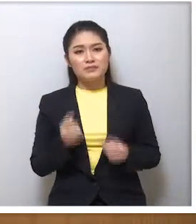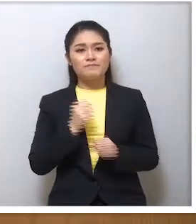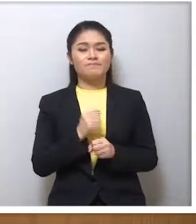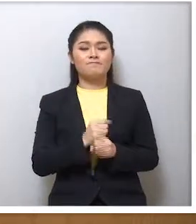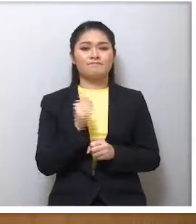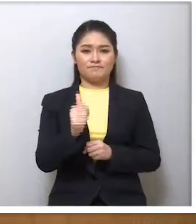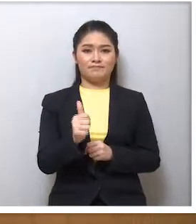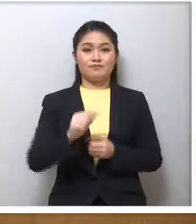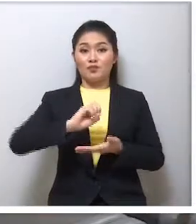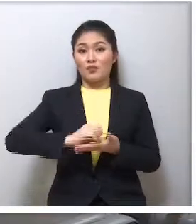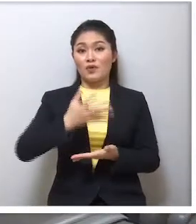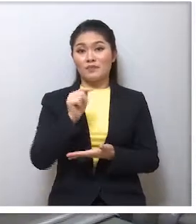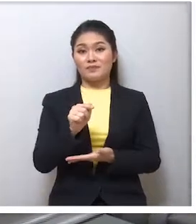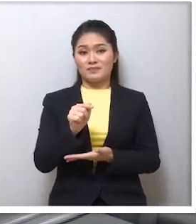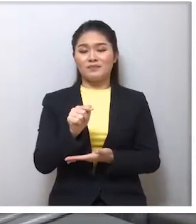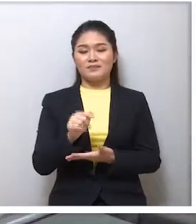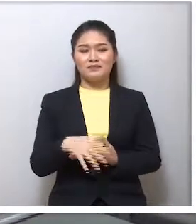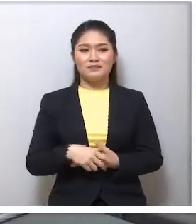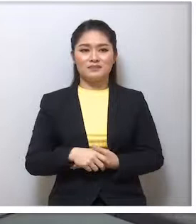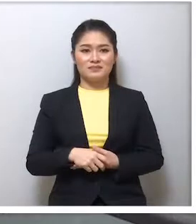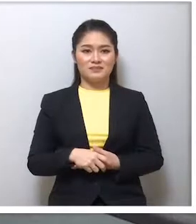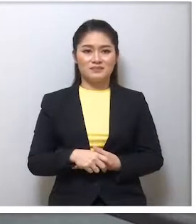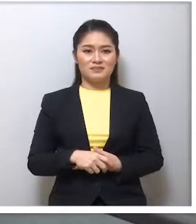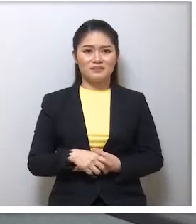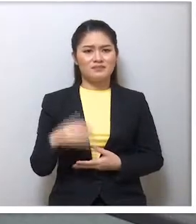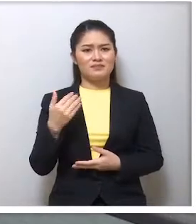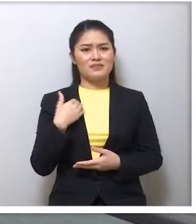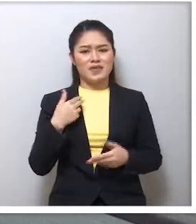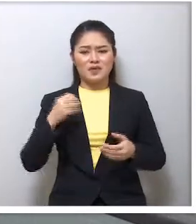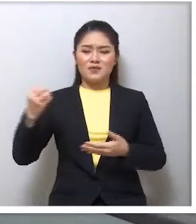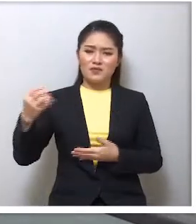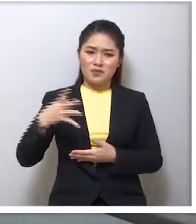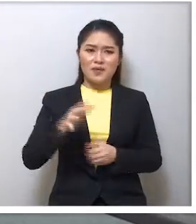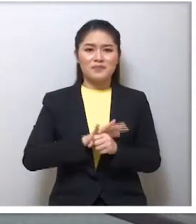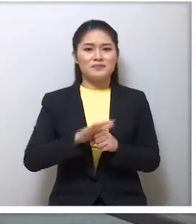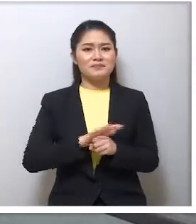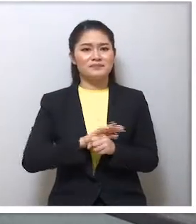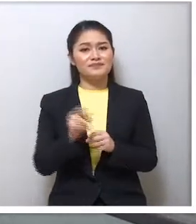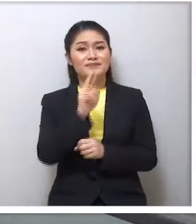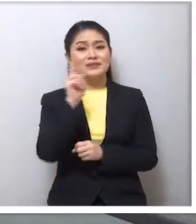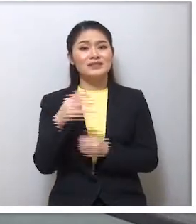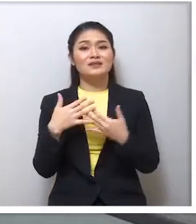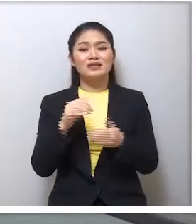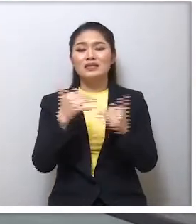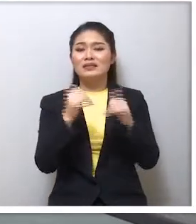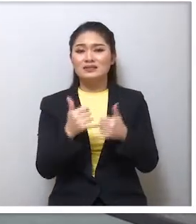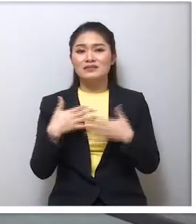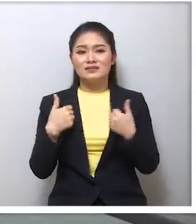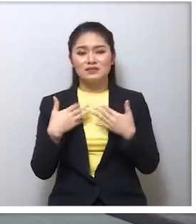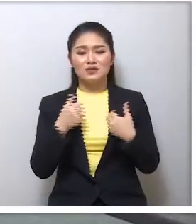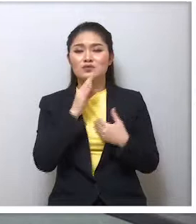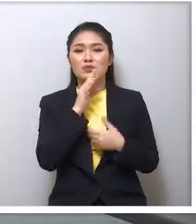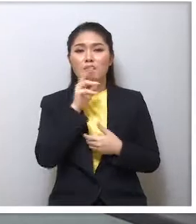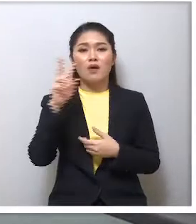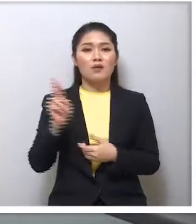าใส่ในโปรแกรมนี้ได้นะครับมีเอฟเฟกต์ให้พอประมาณเนื่องจากว่าถ้าเราไปใส่